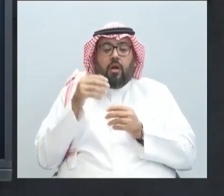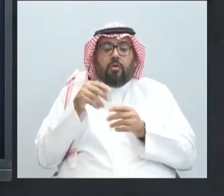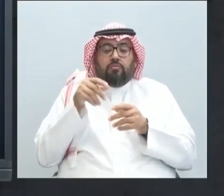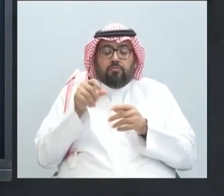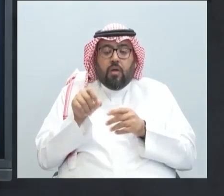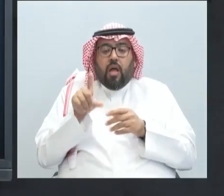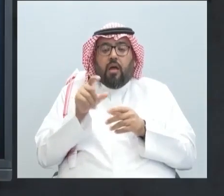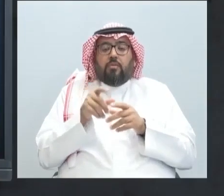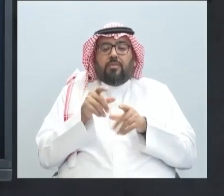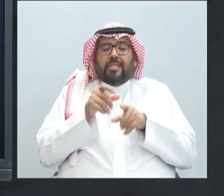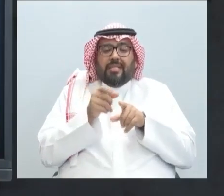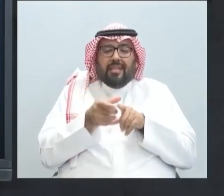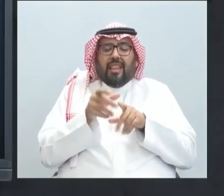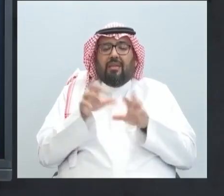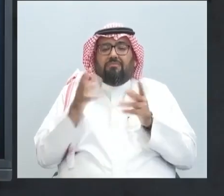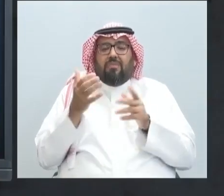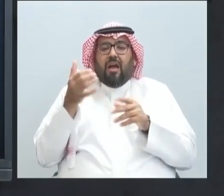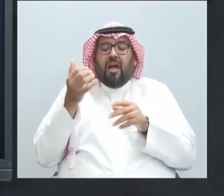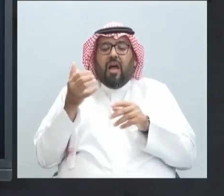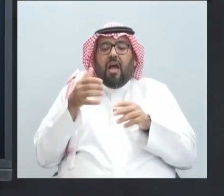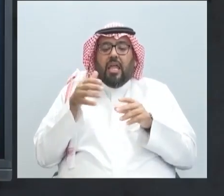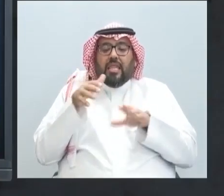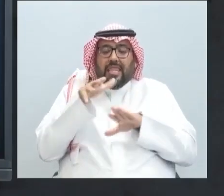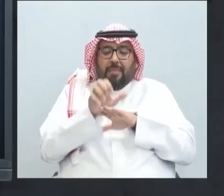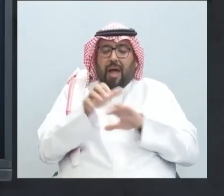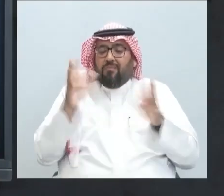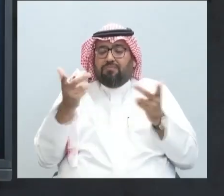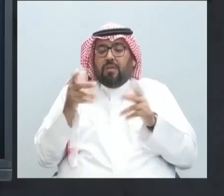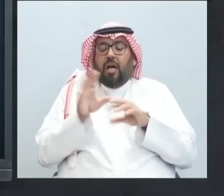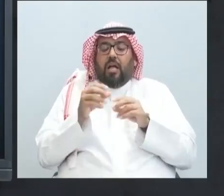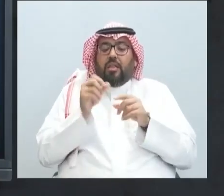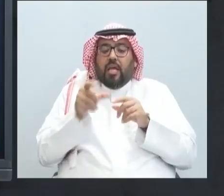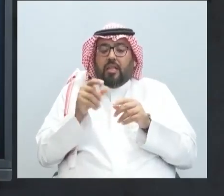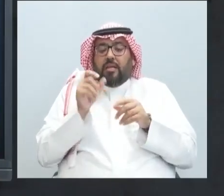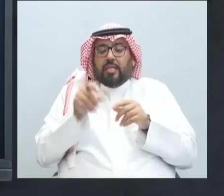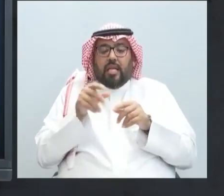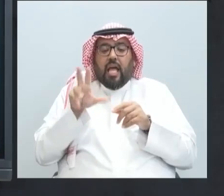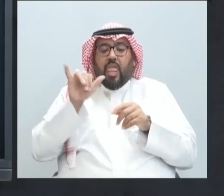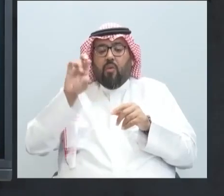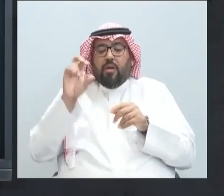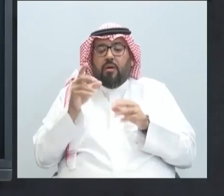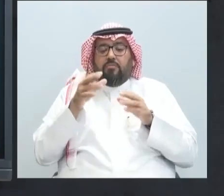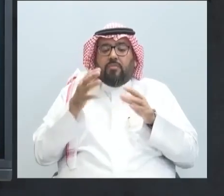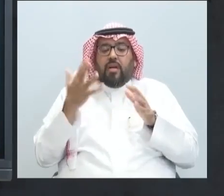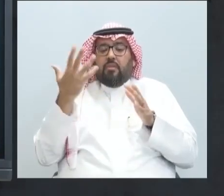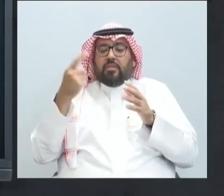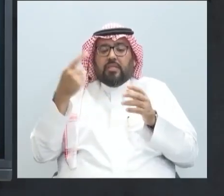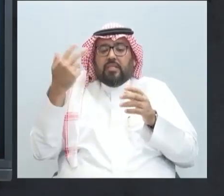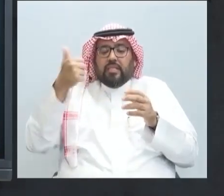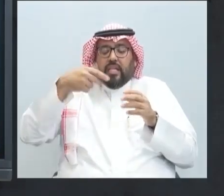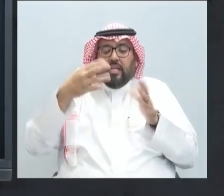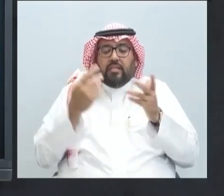عندما خصب هذه البويضه انقسمت هذه الخليه الى خليتين ثم الى اربع خلايا ثمان خلايا 16 خليه تكونت